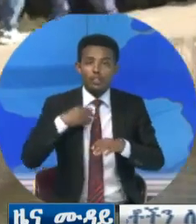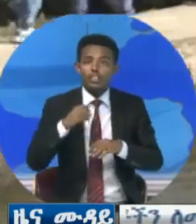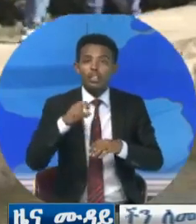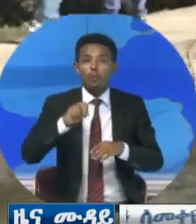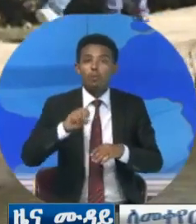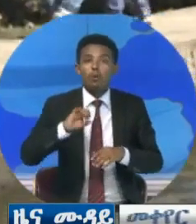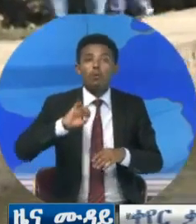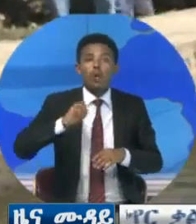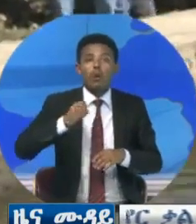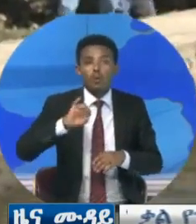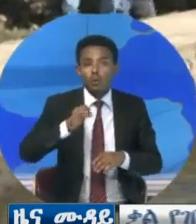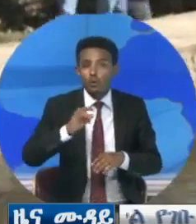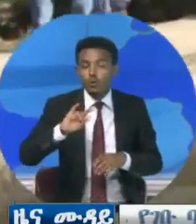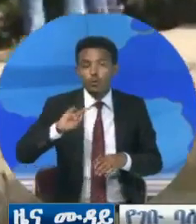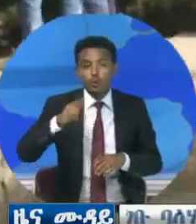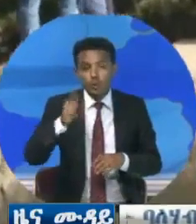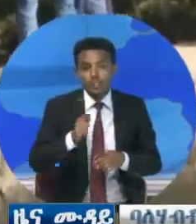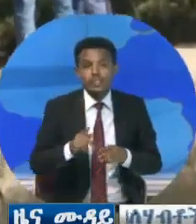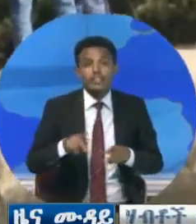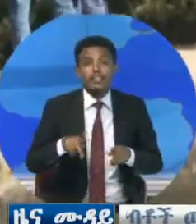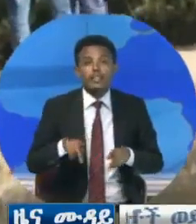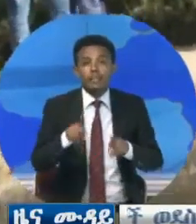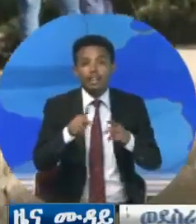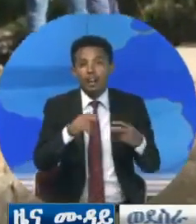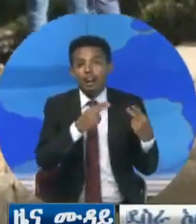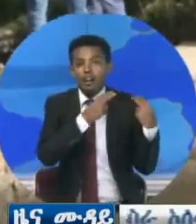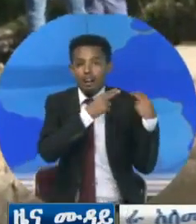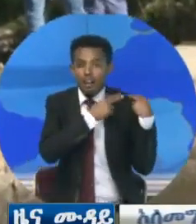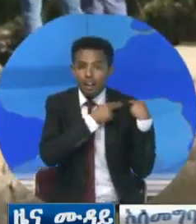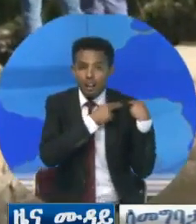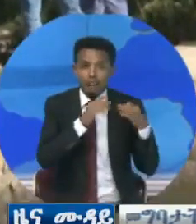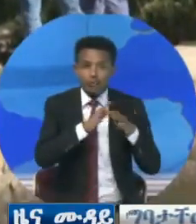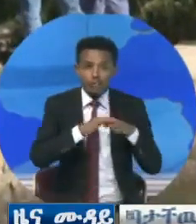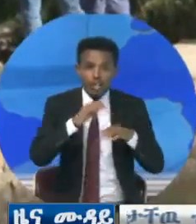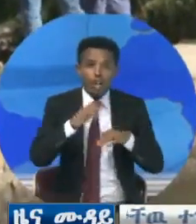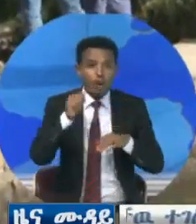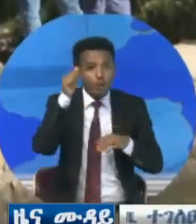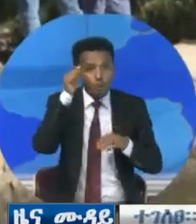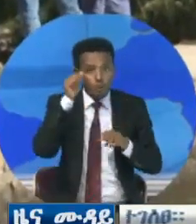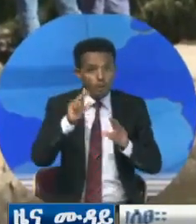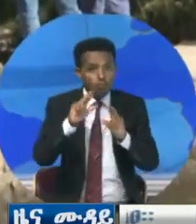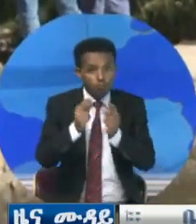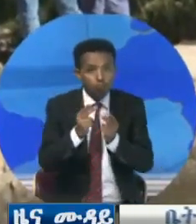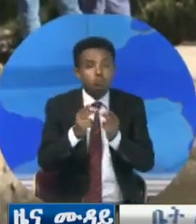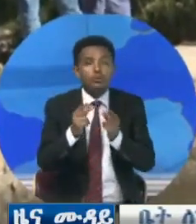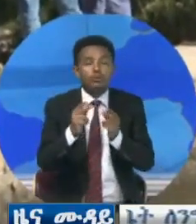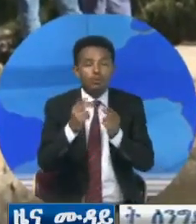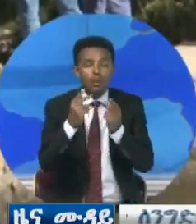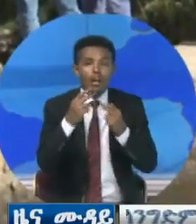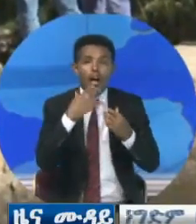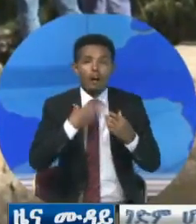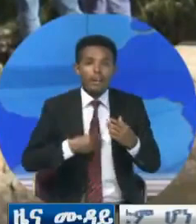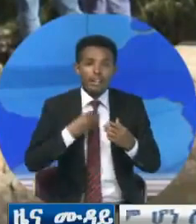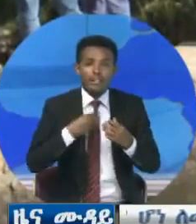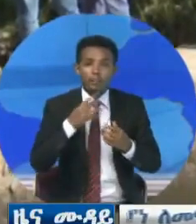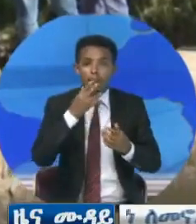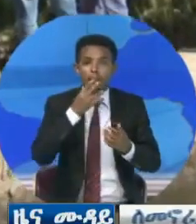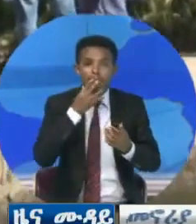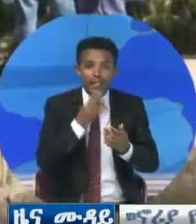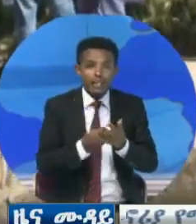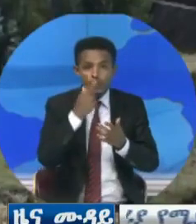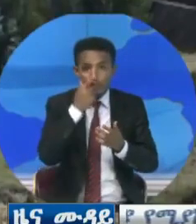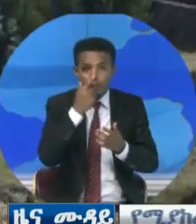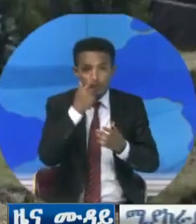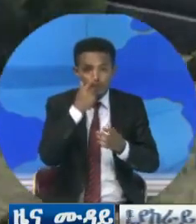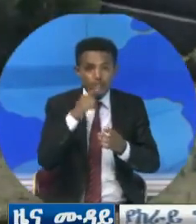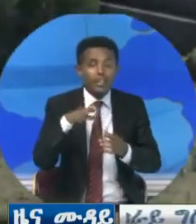ወሎ ዞን ግብርና መምሪያ ኃላፊ አቶ ታደሰ ግርማ በበኩላቸው የሉካን ቡድኑ አባላት በተመለከቷቸው የመስኖ ግድቦች መልካም ተሞክሮችን